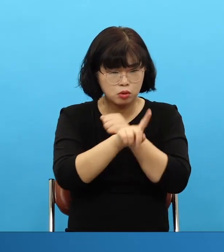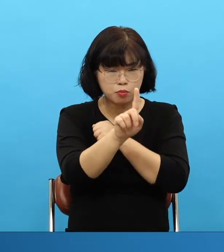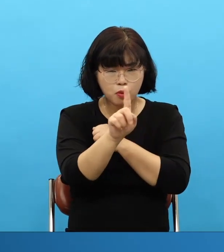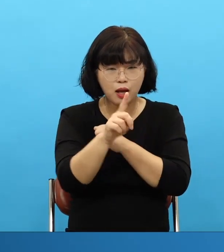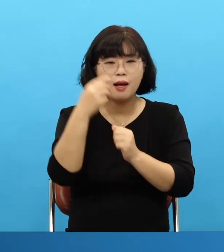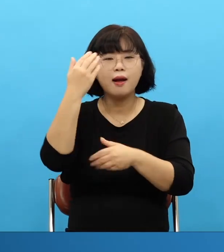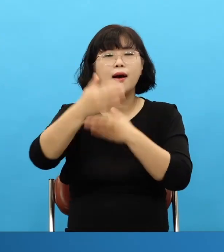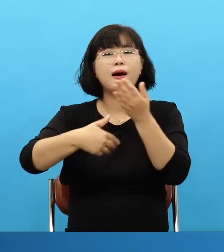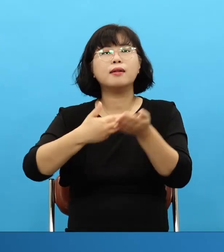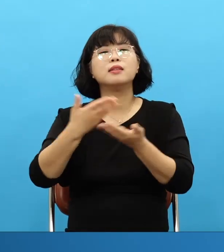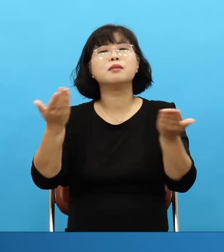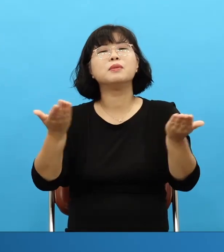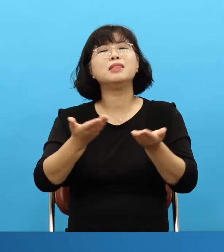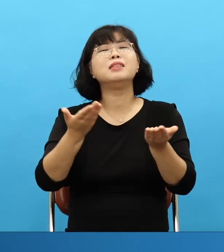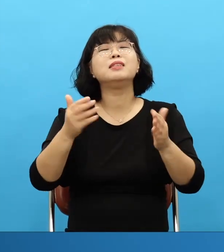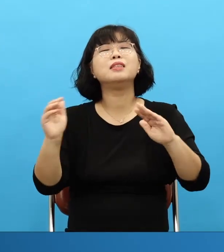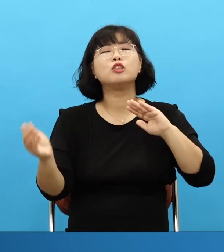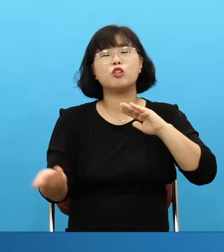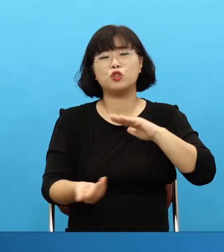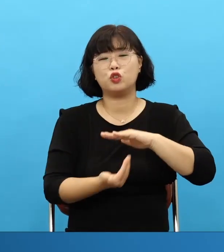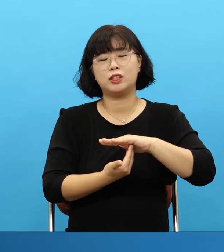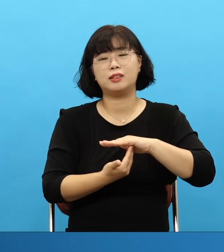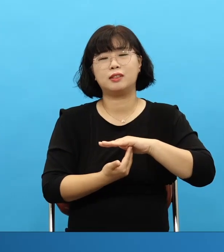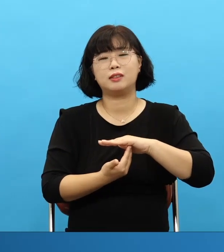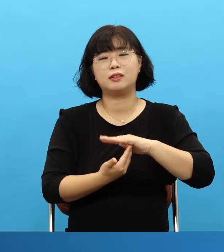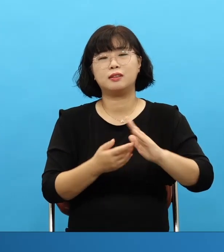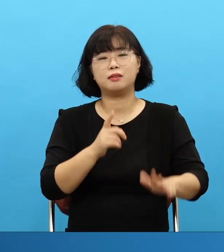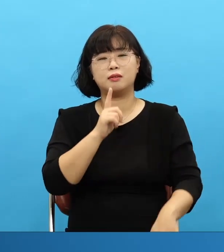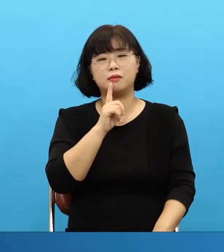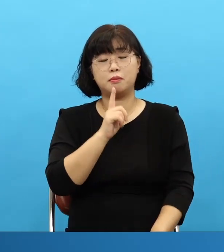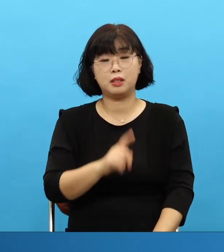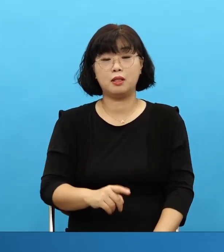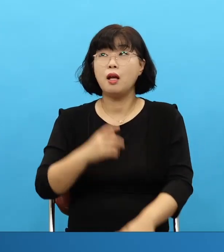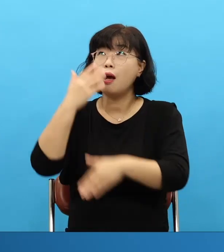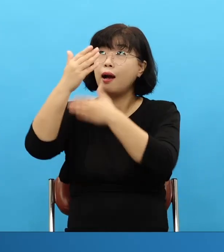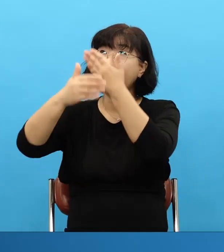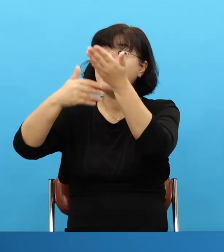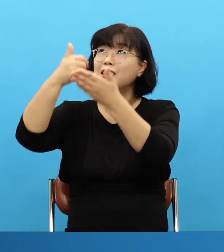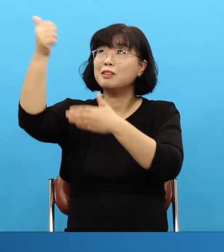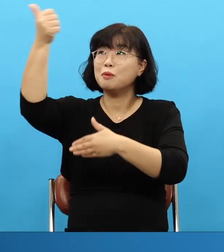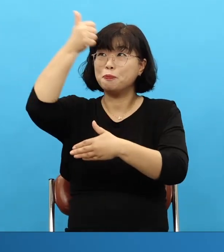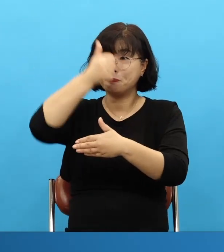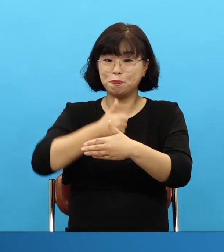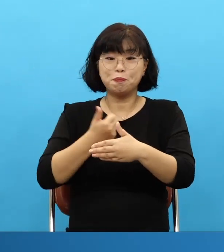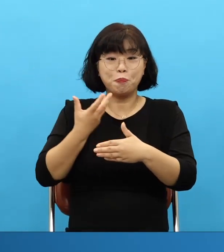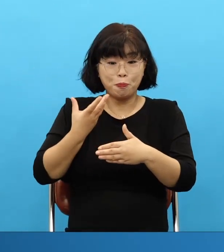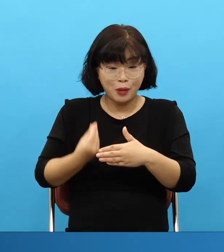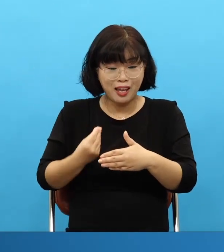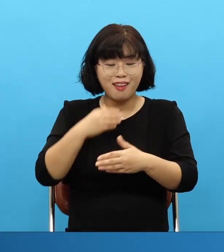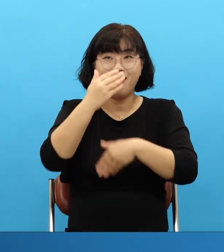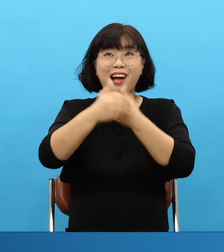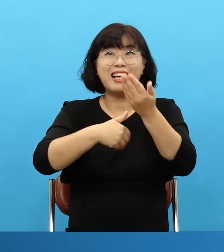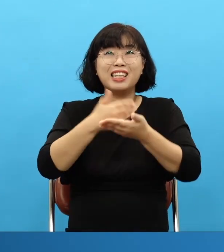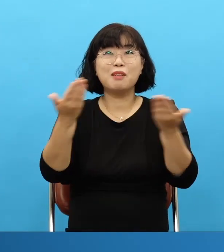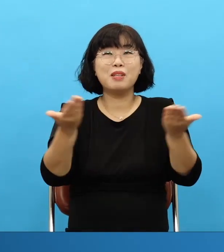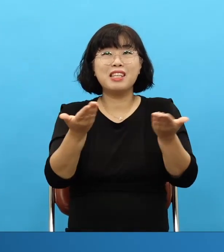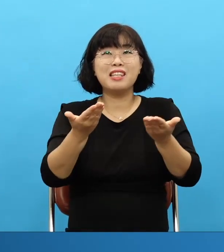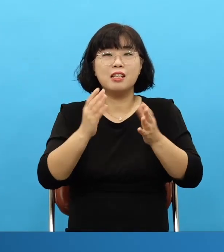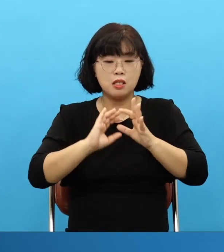of God 내게 임하고 난 뒤에는 일에 임한단 말이죠. are being fulfilled. God's kingdom comes upon us, and then His works of the kingdom come upon us.